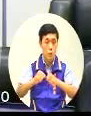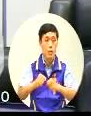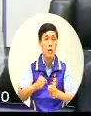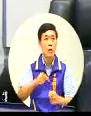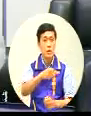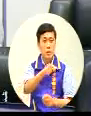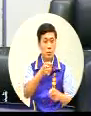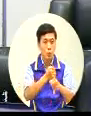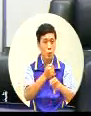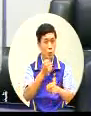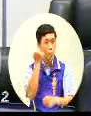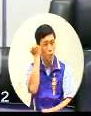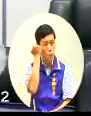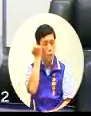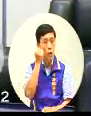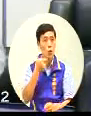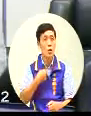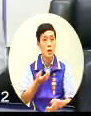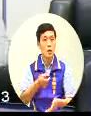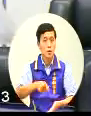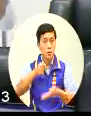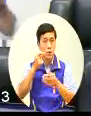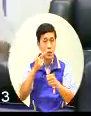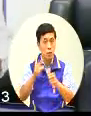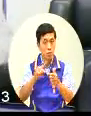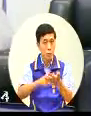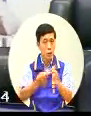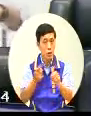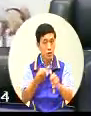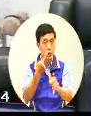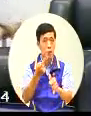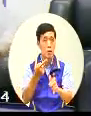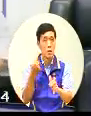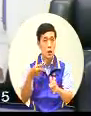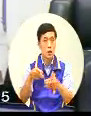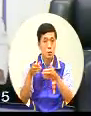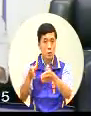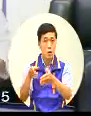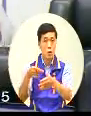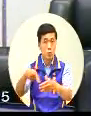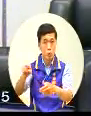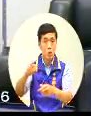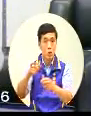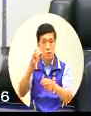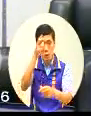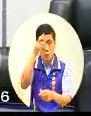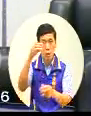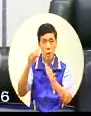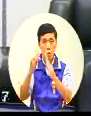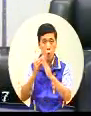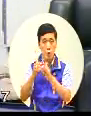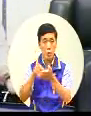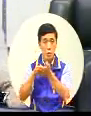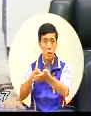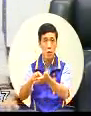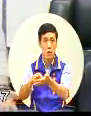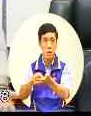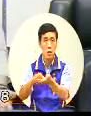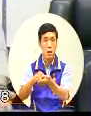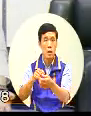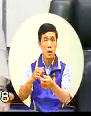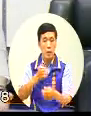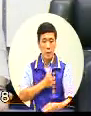的太辛苦了。我刚刚讲的第一名那个，他甚至还去警察局申请到良民证出来了，你们也不采用啊？你们说不